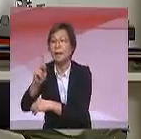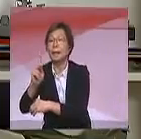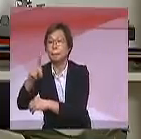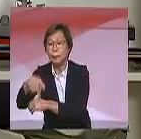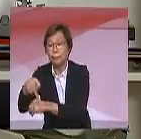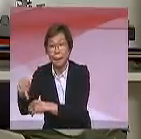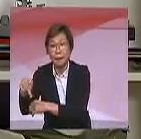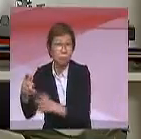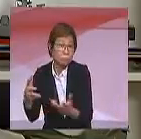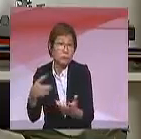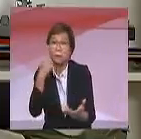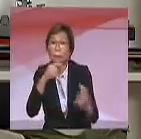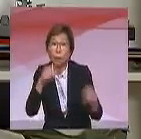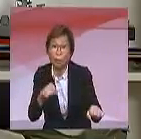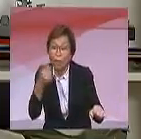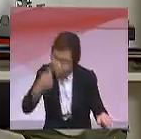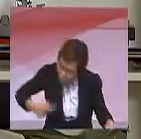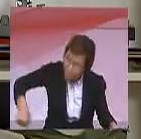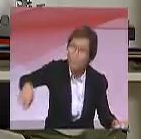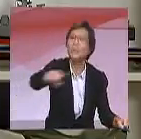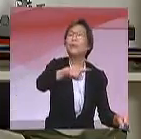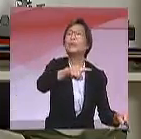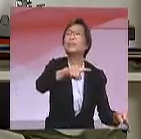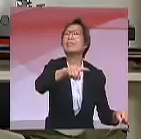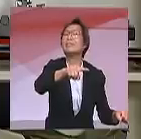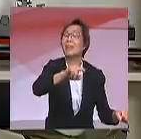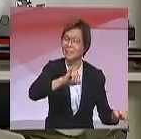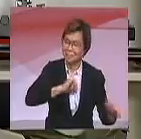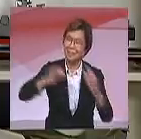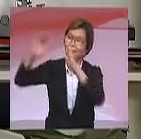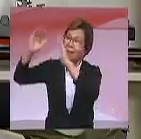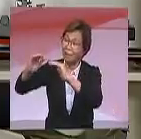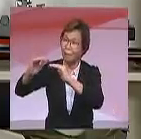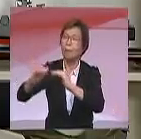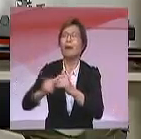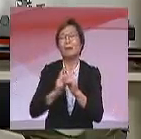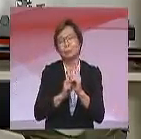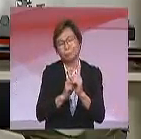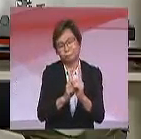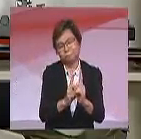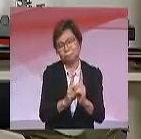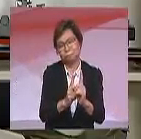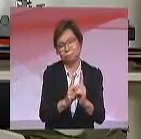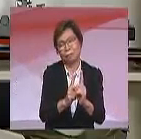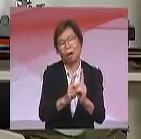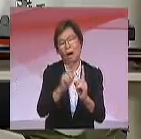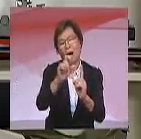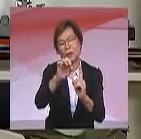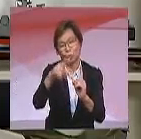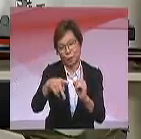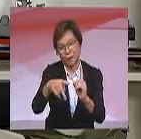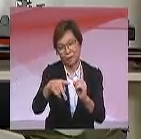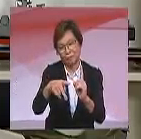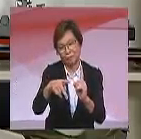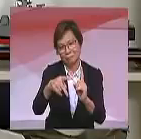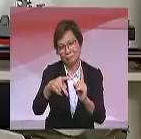adalah tuan-tuan dan puan-puan sekalian. Jadi saya berharap patuhlah kepada setiap SOP yang dikeluarkan